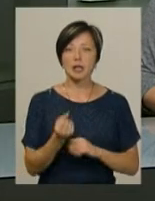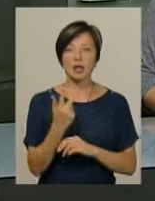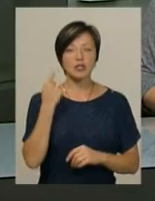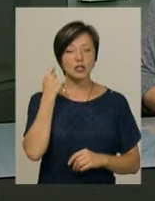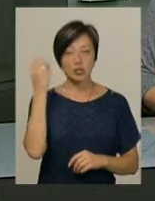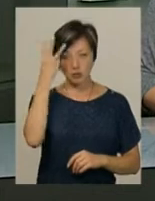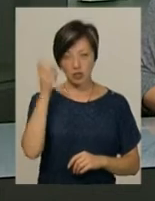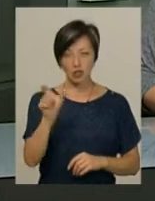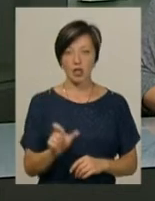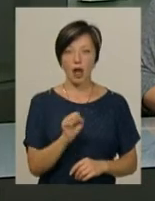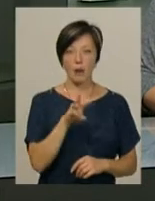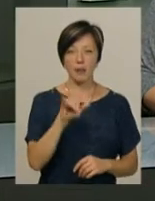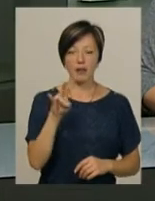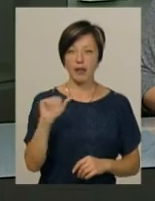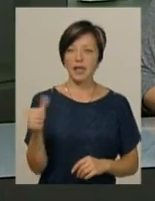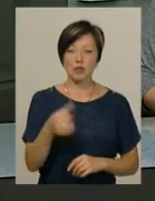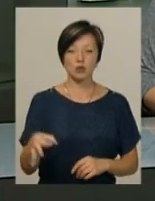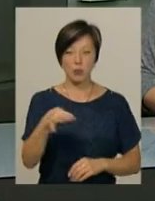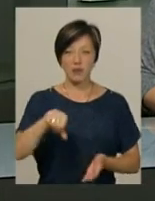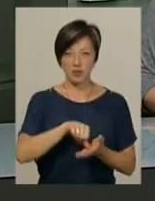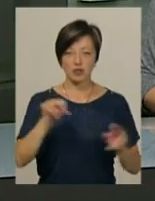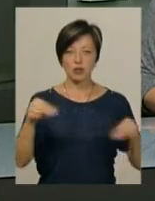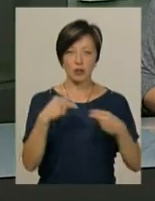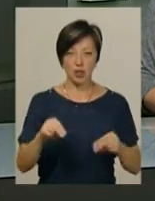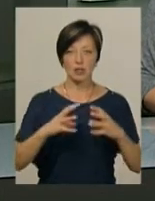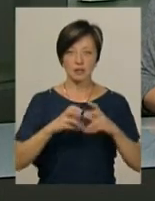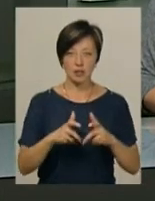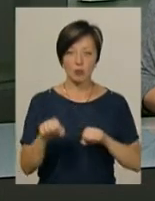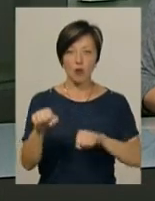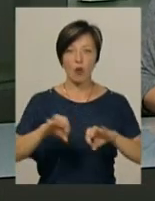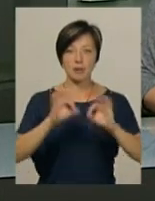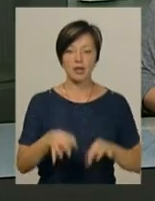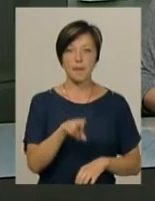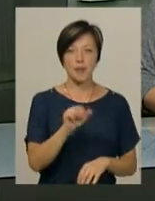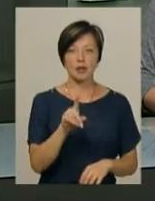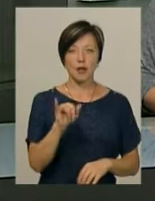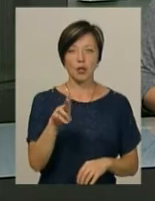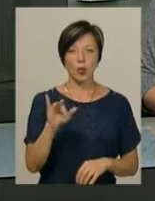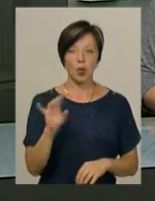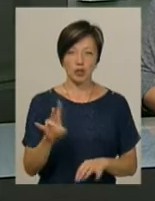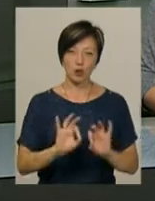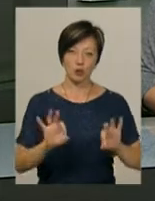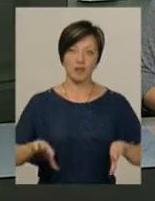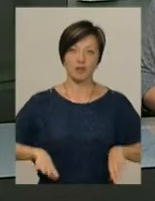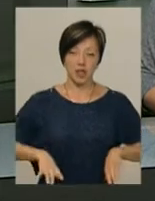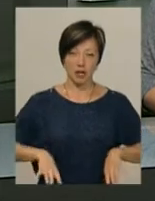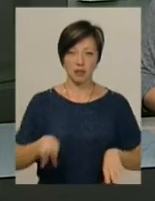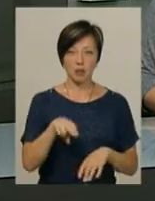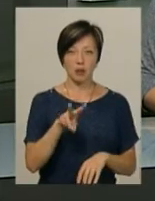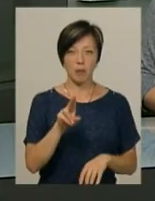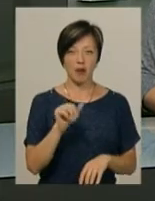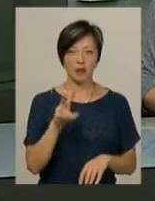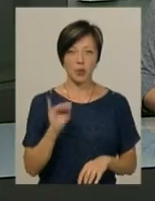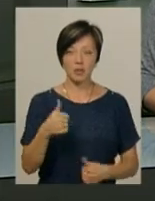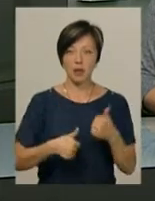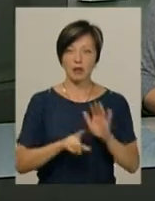13-річна хмельничанка Аміна Гончар – єдина з області, виступить на чемпіонаті світу з бойового мистецтва панкратіону, розповів її тренер Дмитро Павлюк.